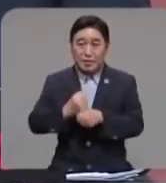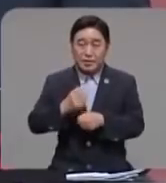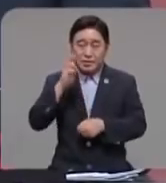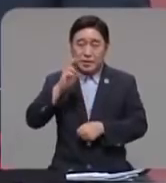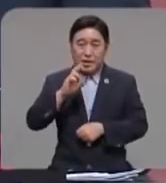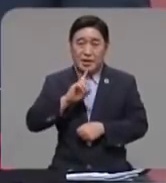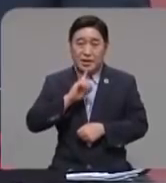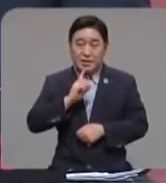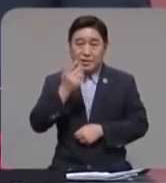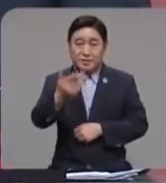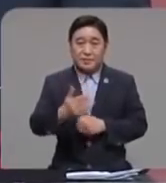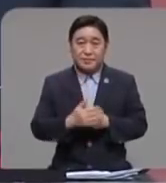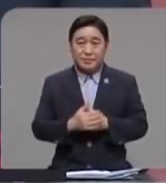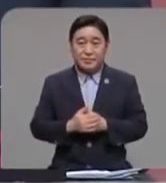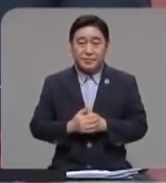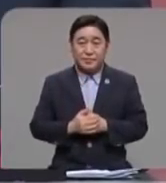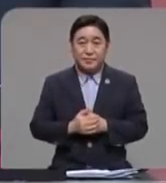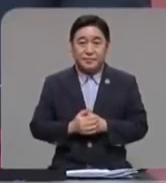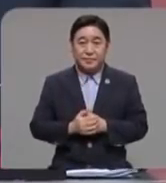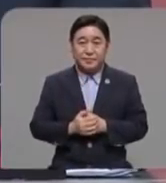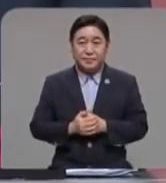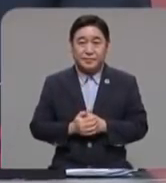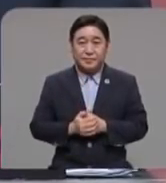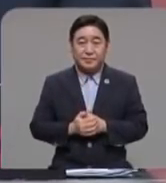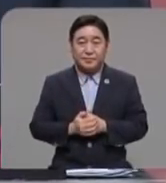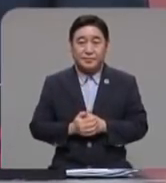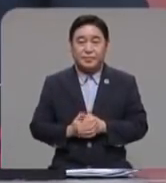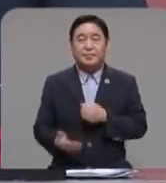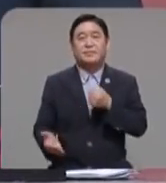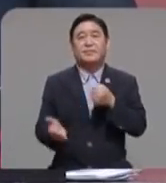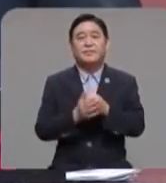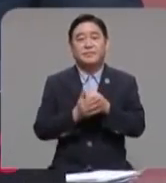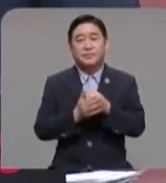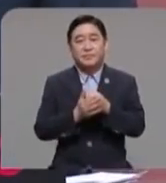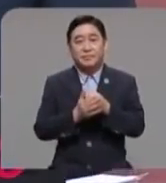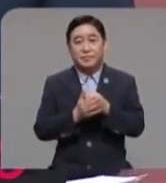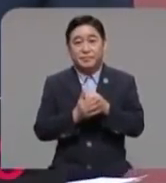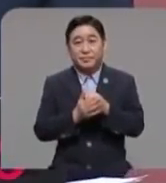그런 말씀을 한번 말을 한 일이 있습니다. 그래서